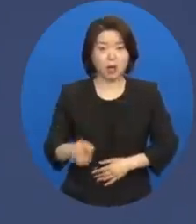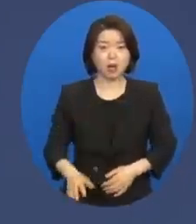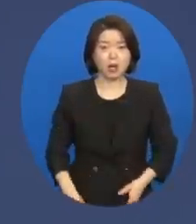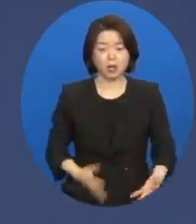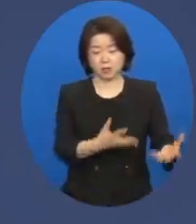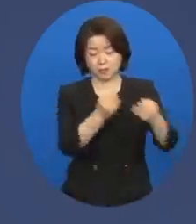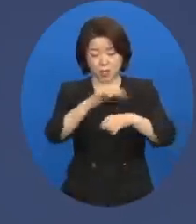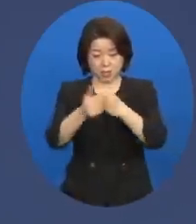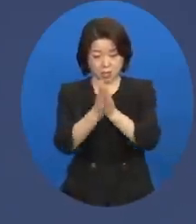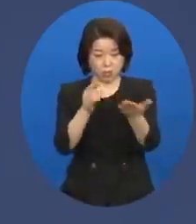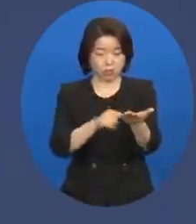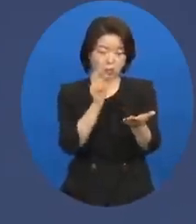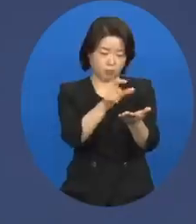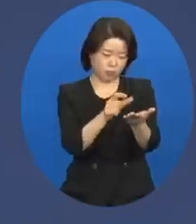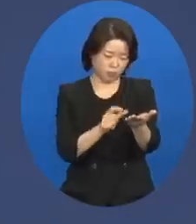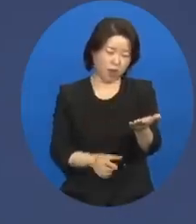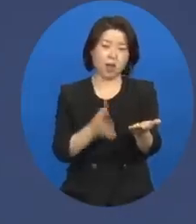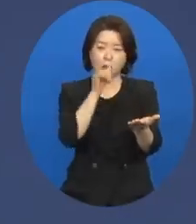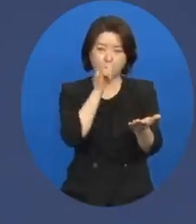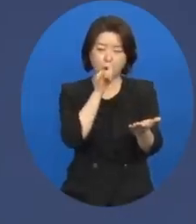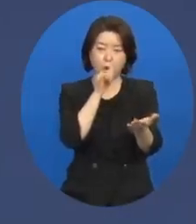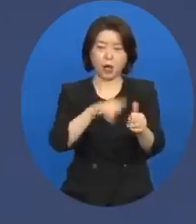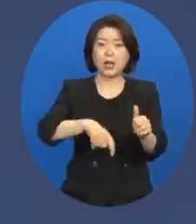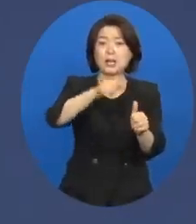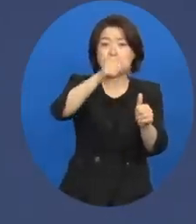수많이 성경에 여러 번 언급되지만